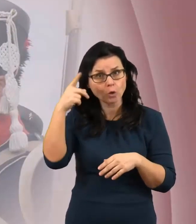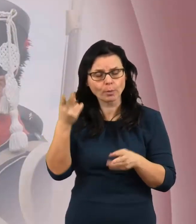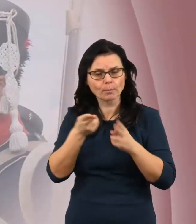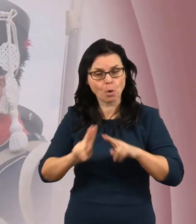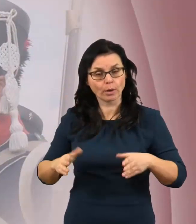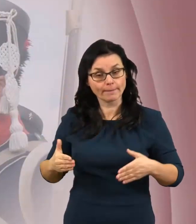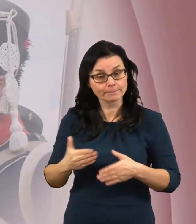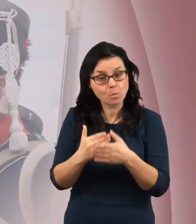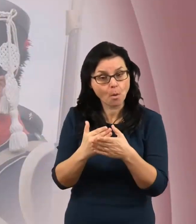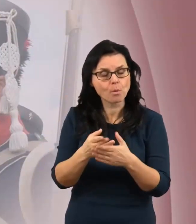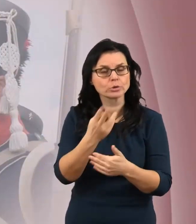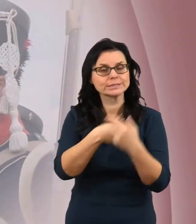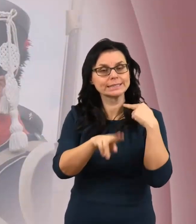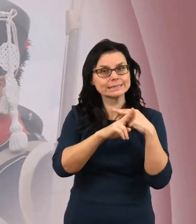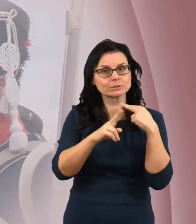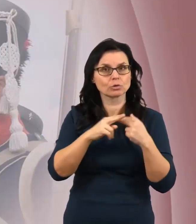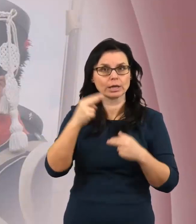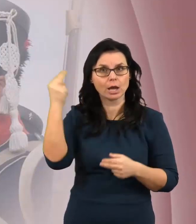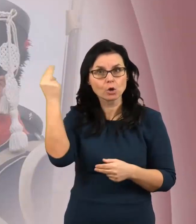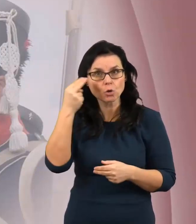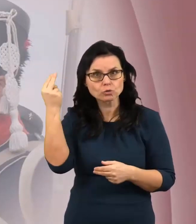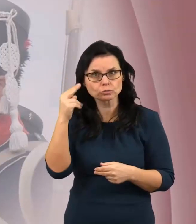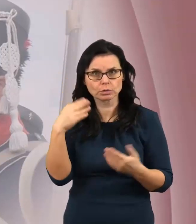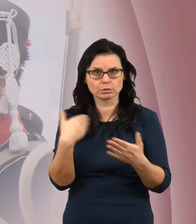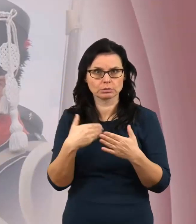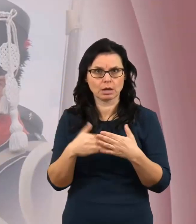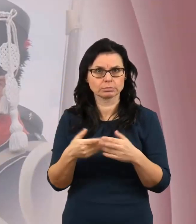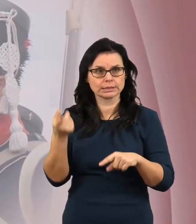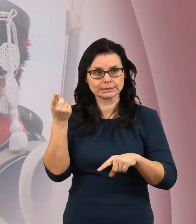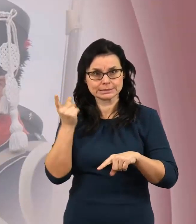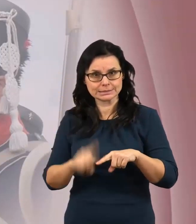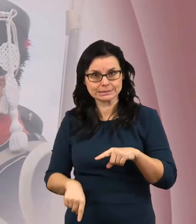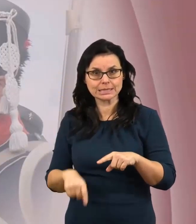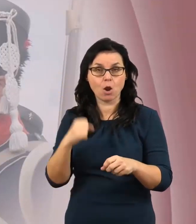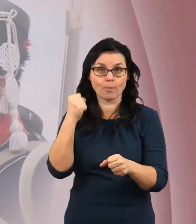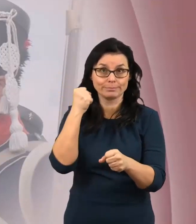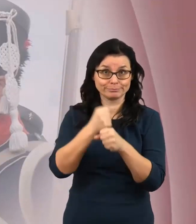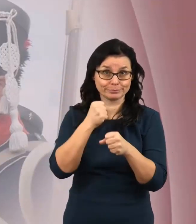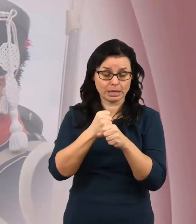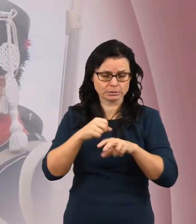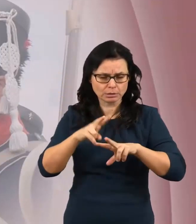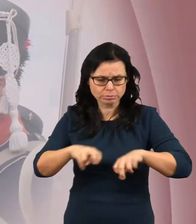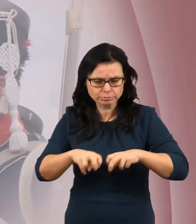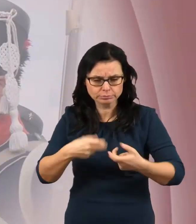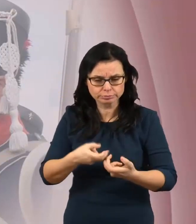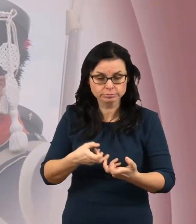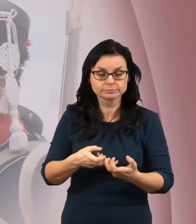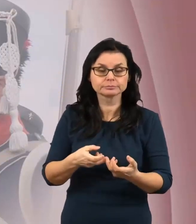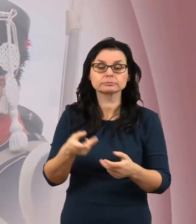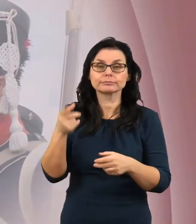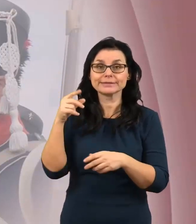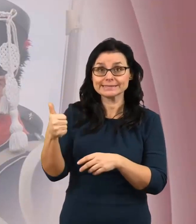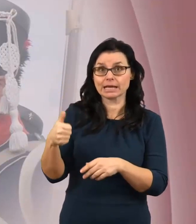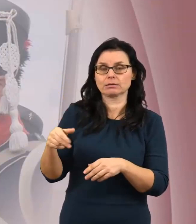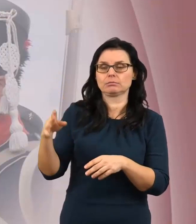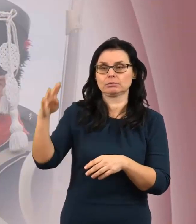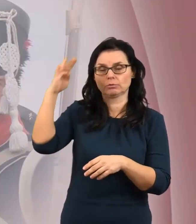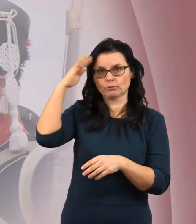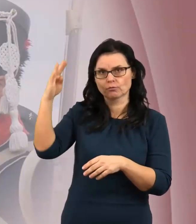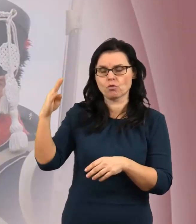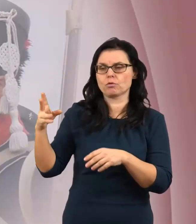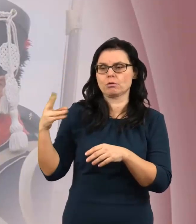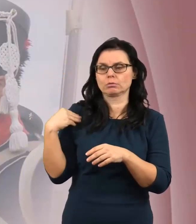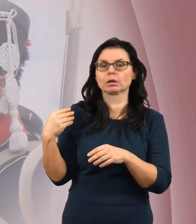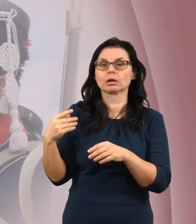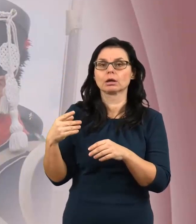historii rozumět. Při opevňovacích pracích jeden z důstojníků objevil u